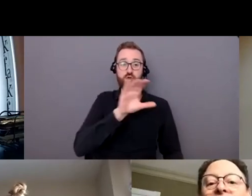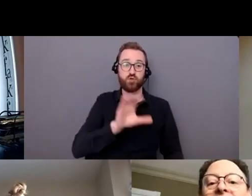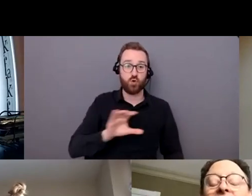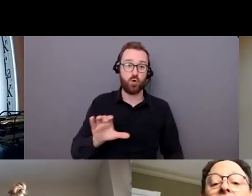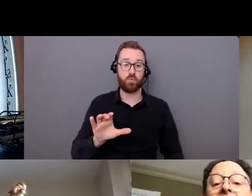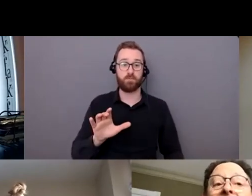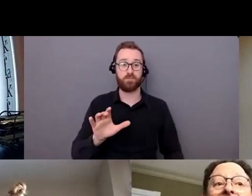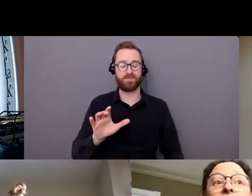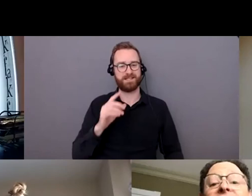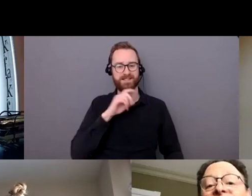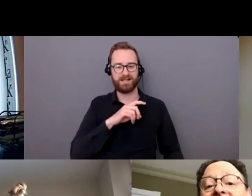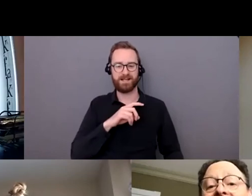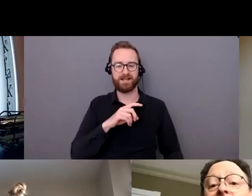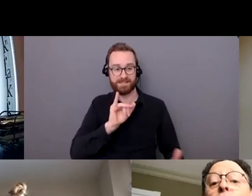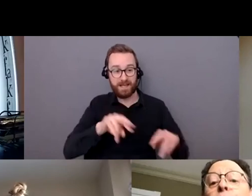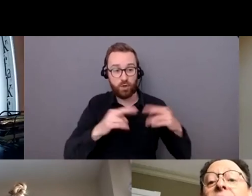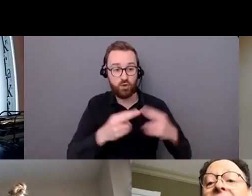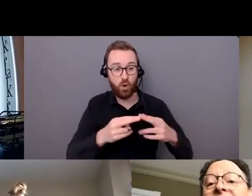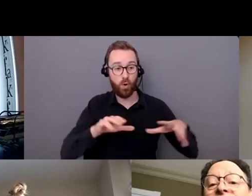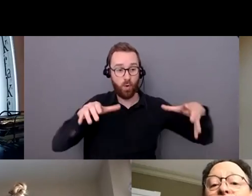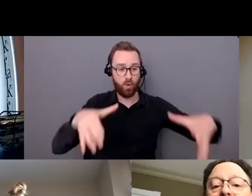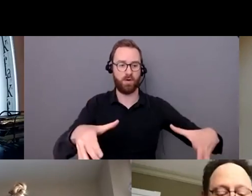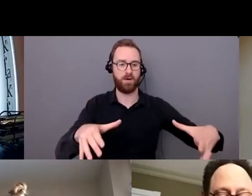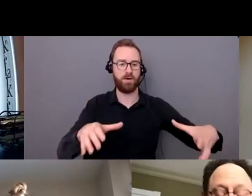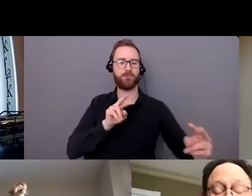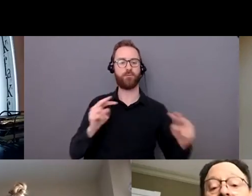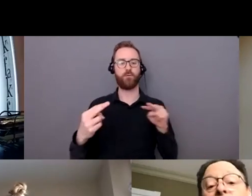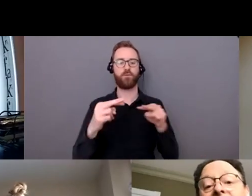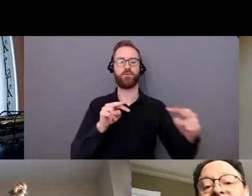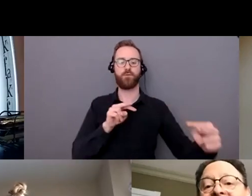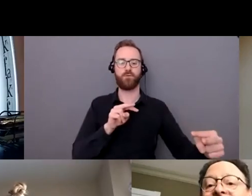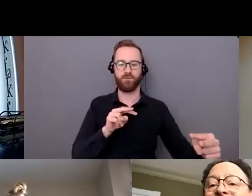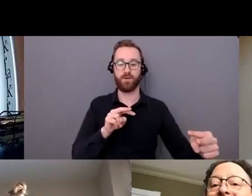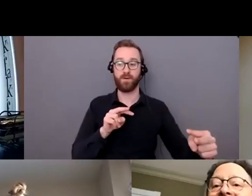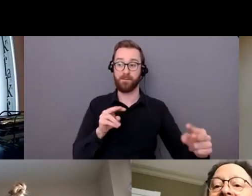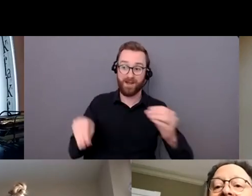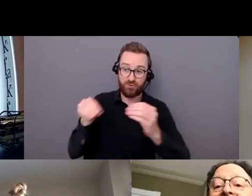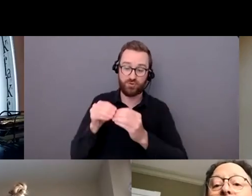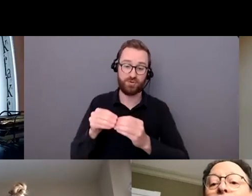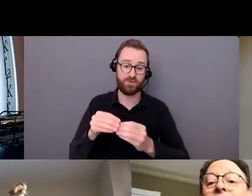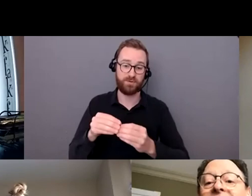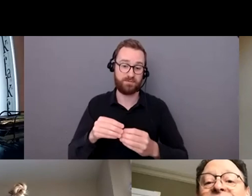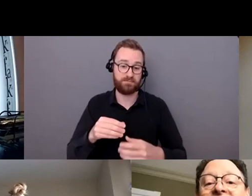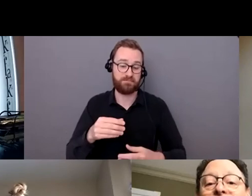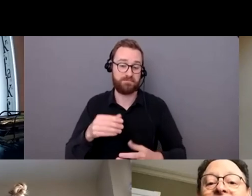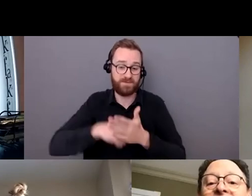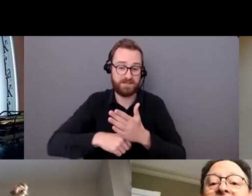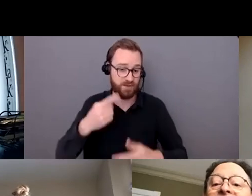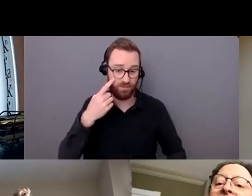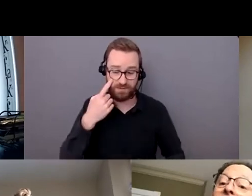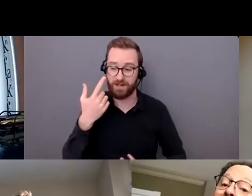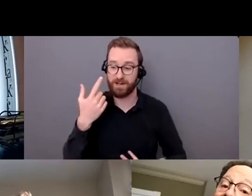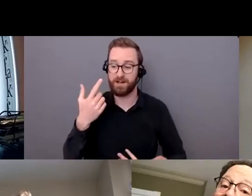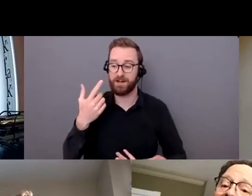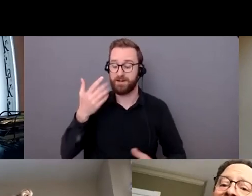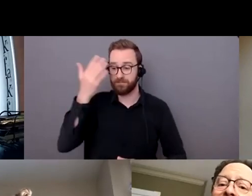silence de quelqu'un. Et le défi est encore plus grand si je joins à ça quelqu'un qui a une déficience visuelle, quelqu'un qui a une déficience auditive,